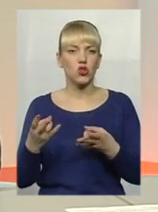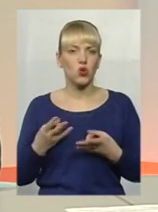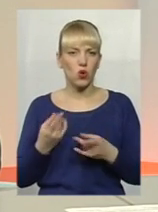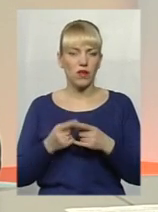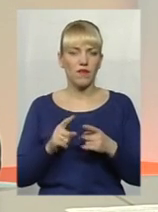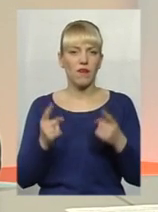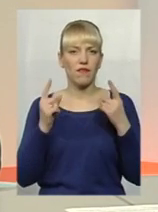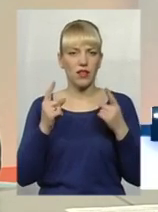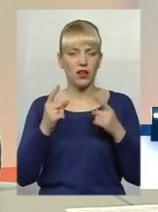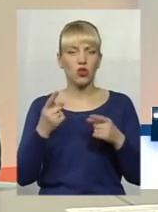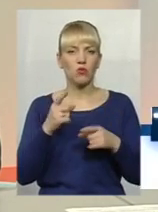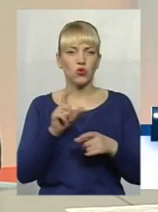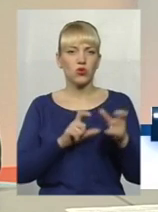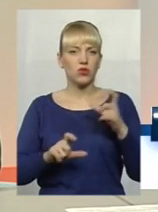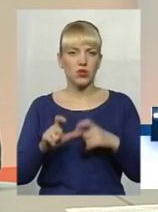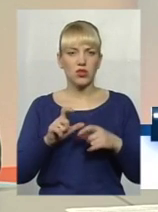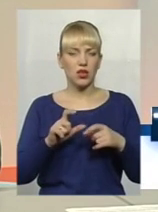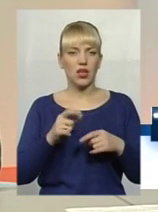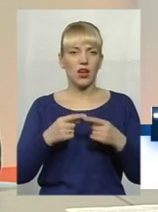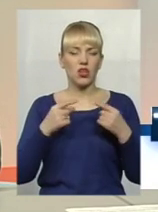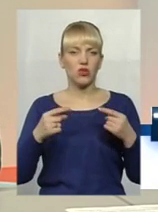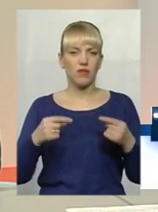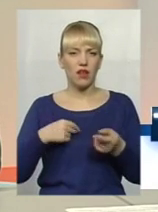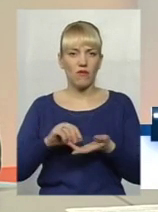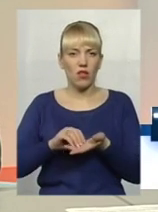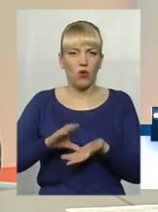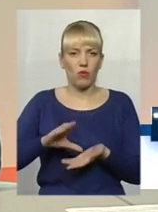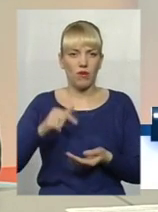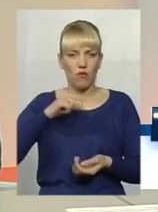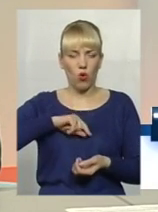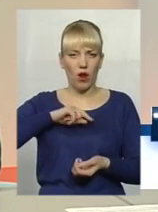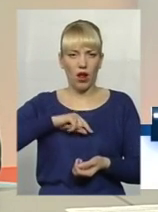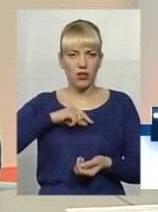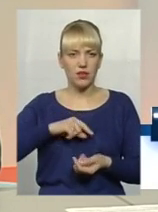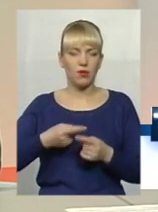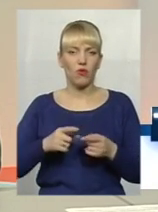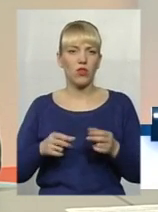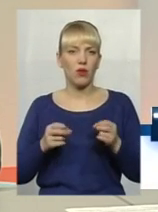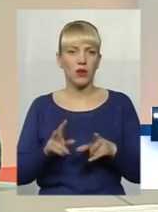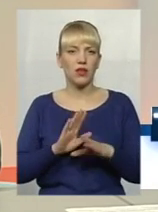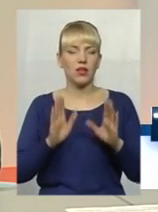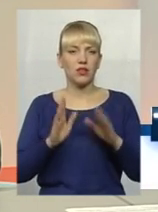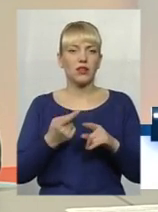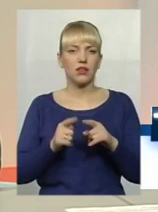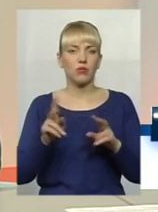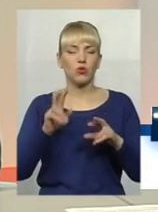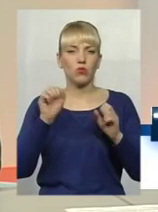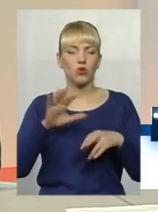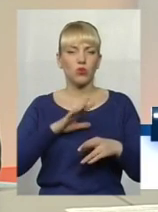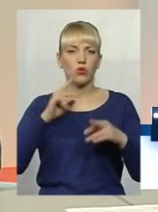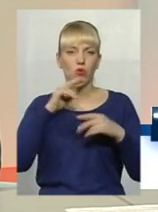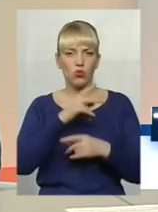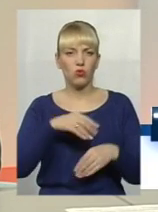речовина, вона накопичується в організмі. Небезпечна вона є не тільки тим, що вона призводить до отруєння гострого, вона